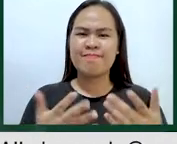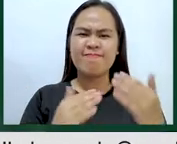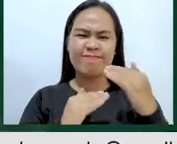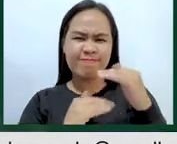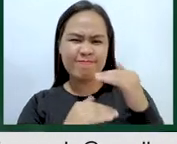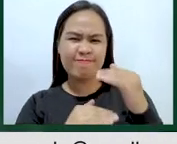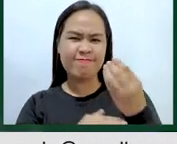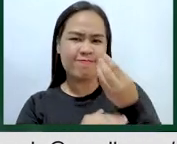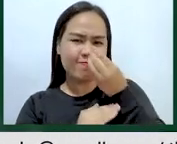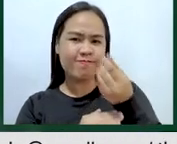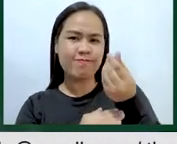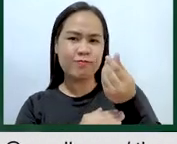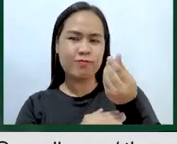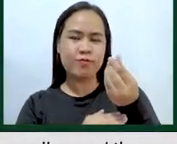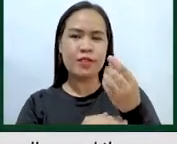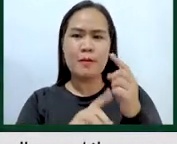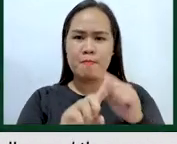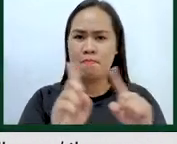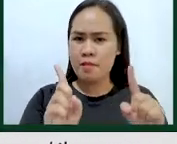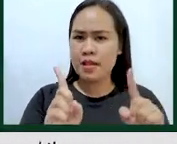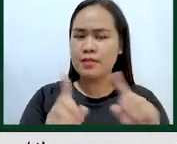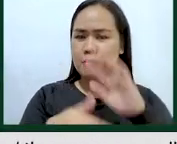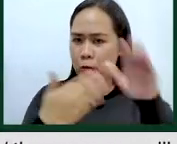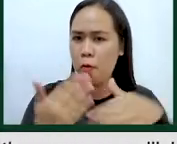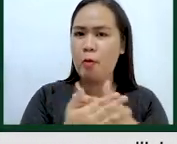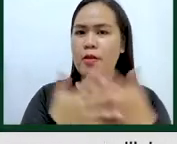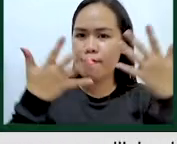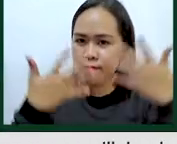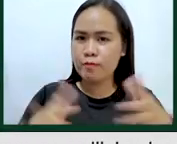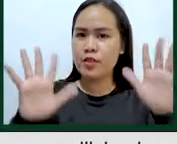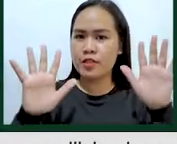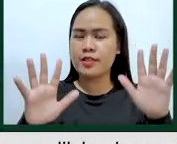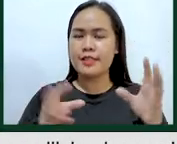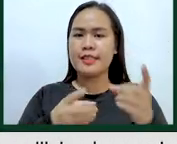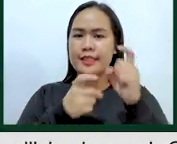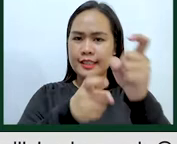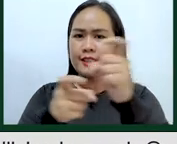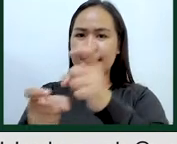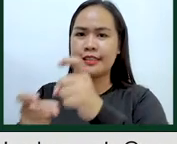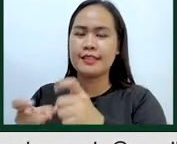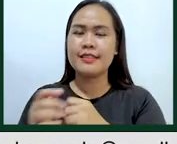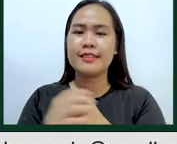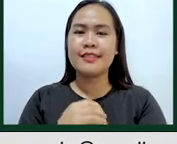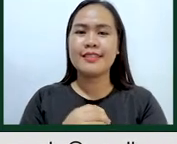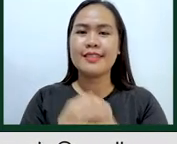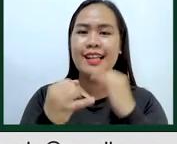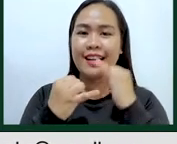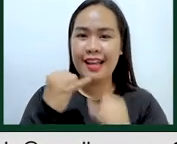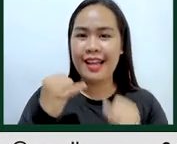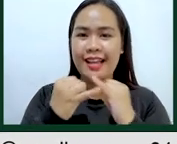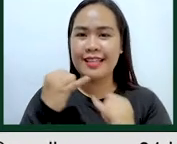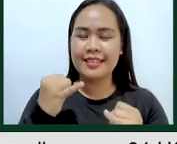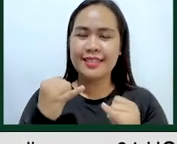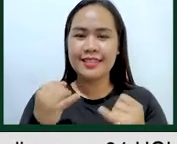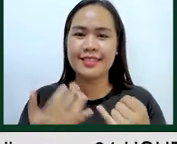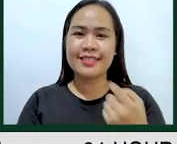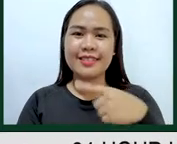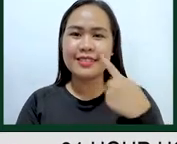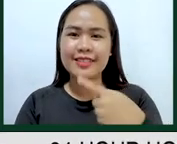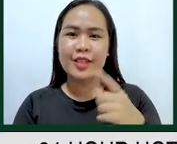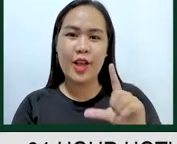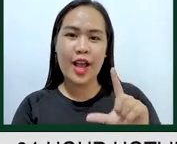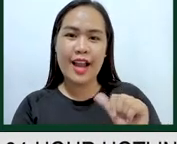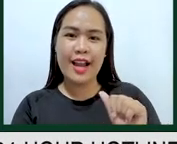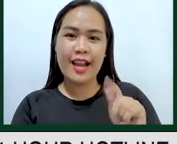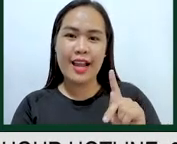So naipamigay na po namin kaagad ito. Limited quantity po ito, no. So hindi po namin talaga mabibigyan lahat,